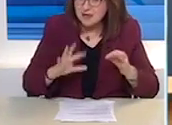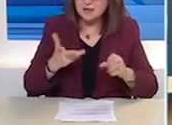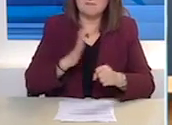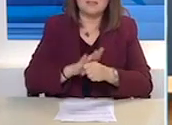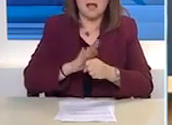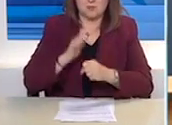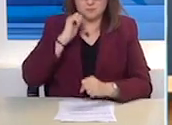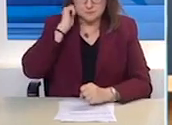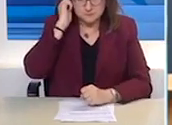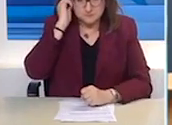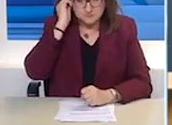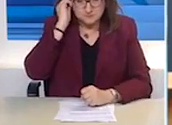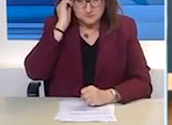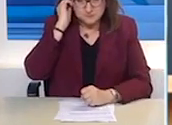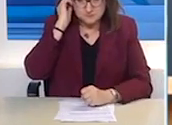αρκούν?